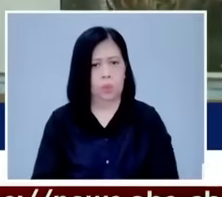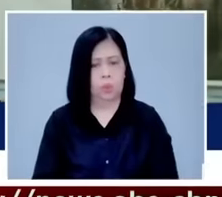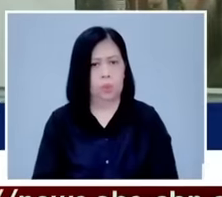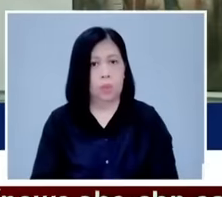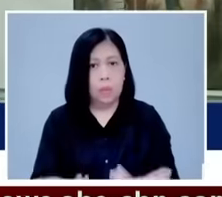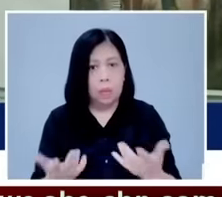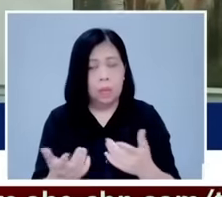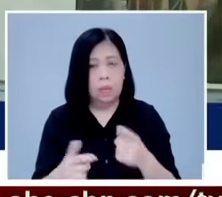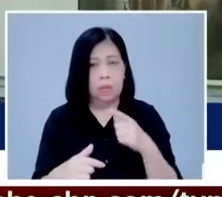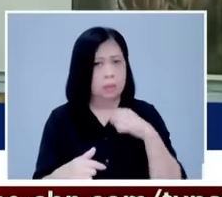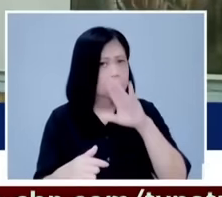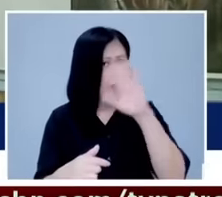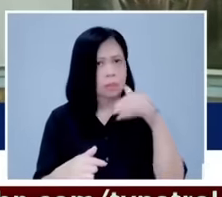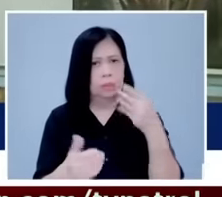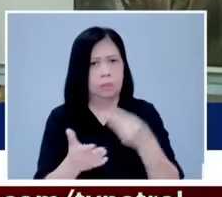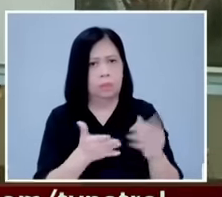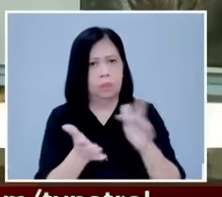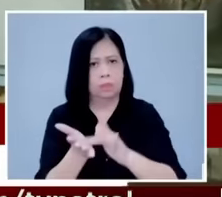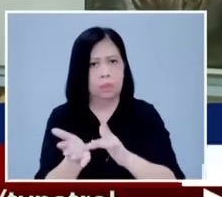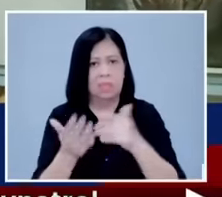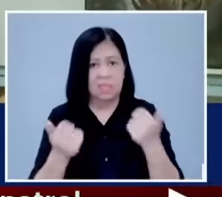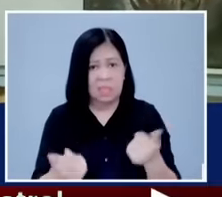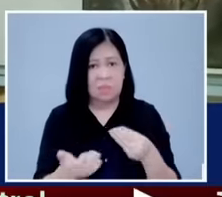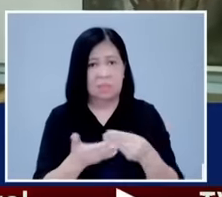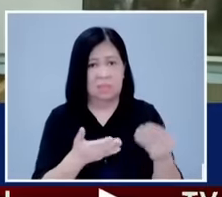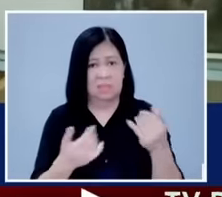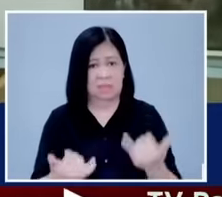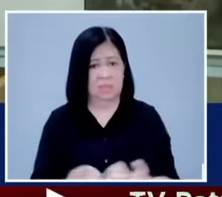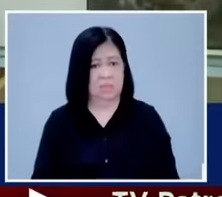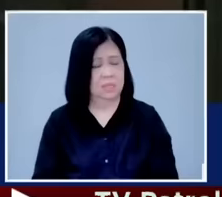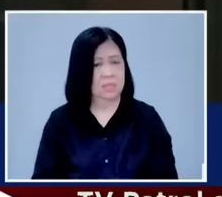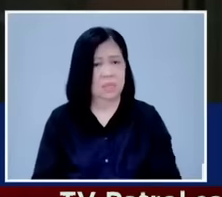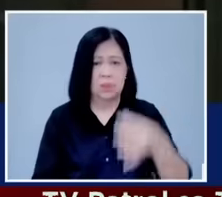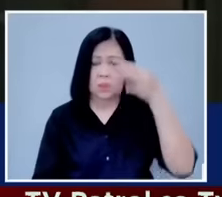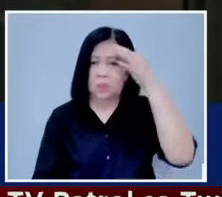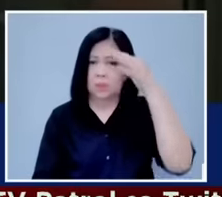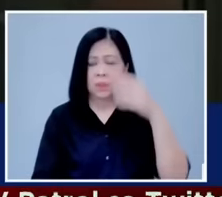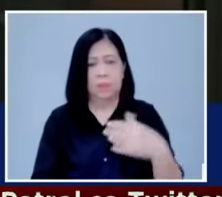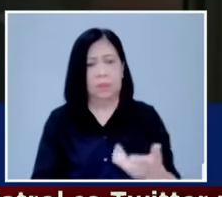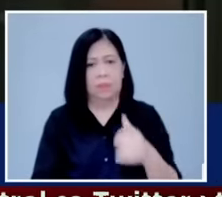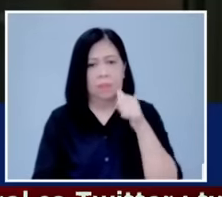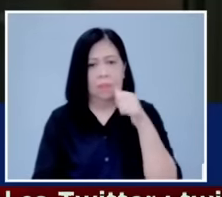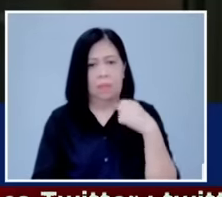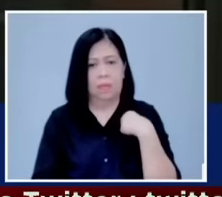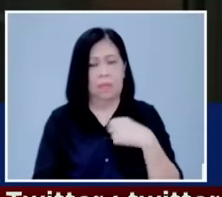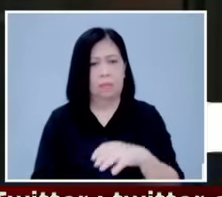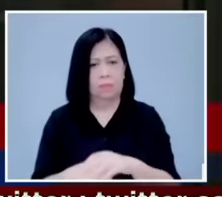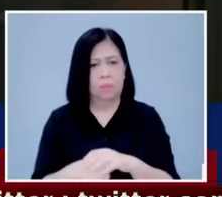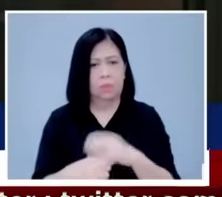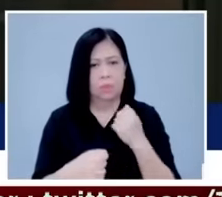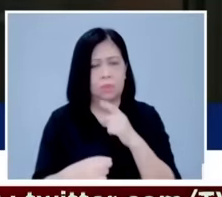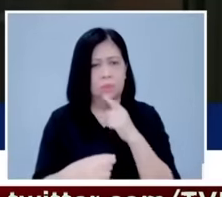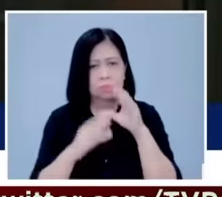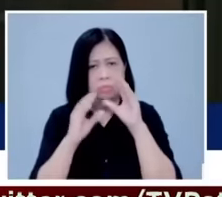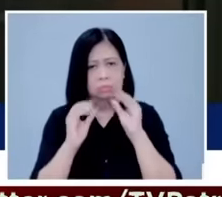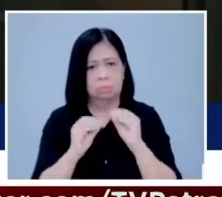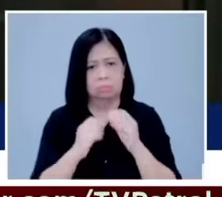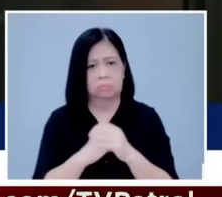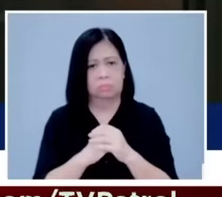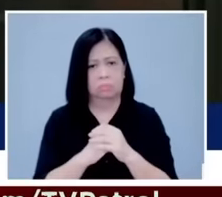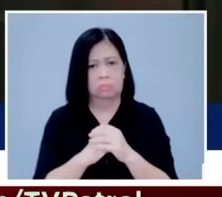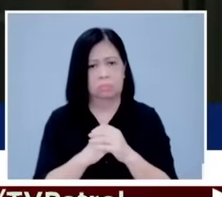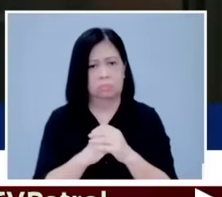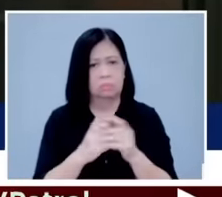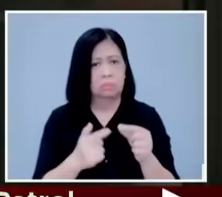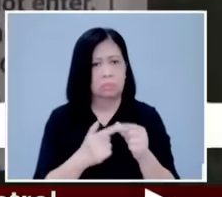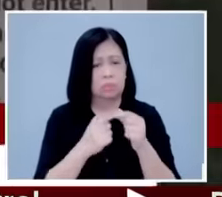kami bumibili ng gamot, eh ngayon bibili na kami. Malaking bagay. Kahapon nga ho, para lang kami dito. Ang lungkot-lungkot namin, para kami, lalo na